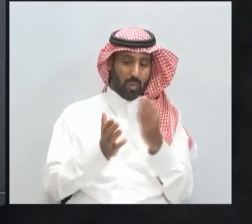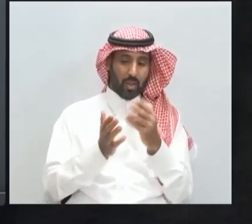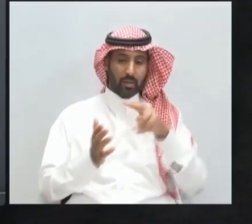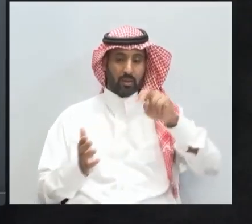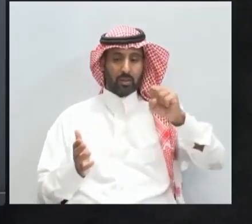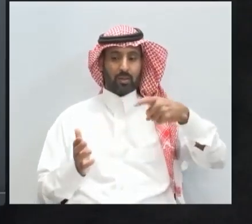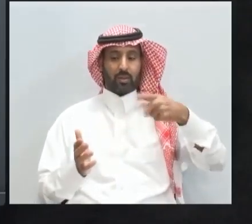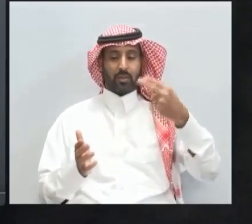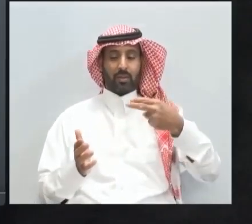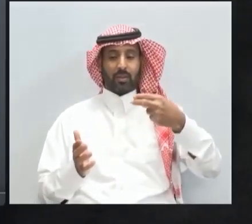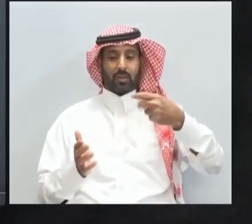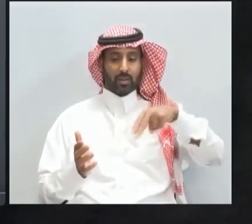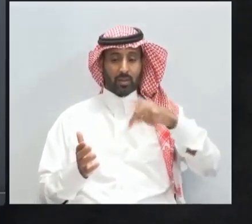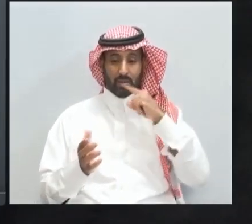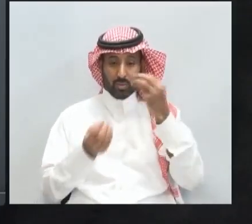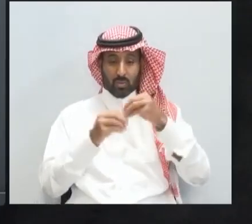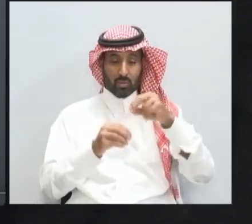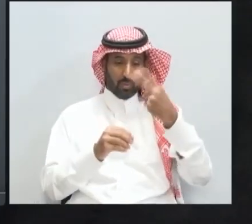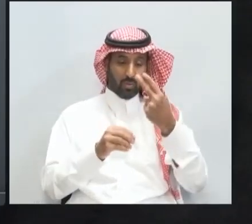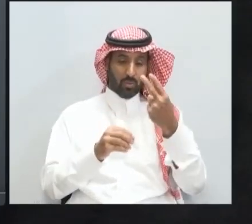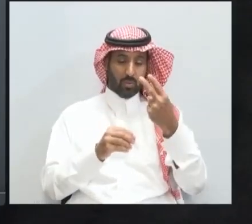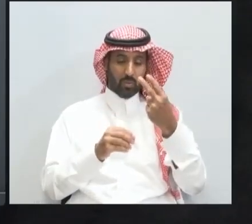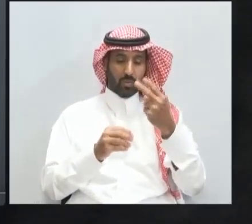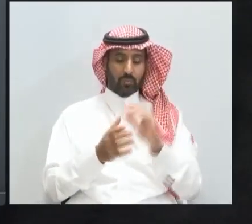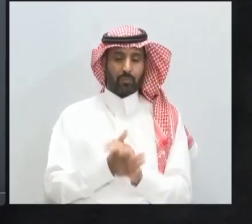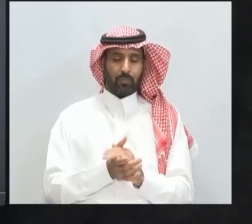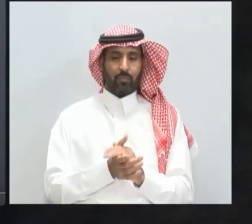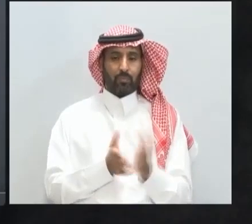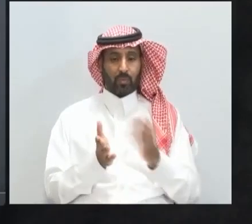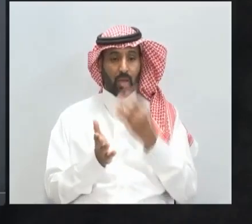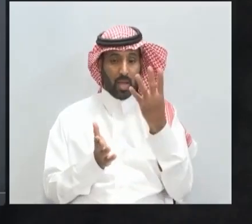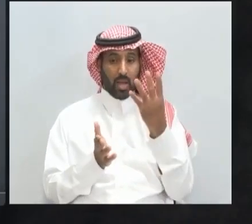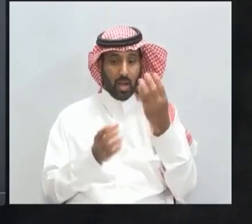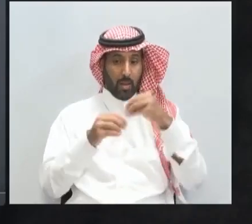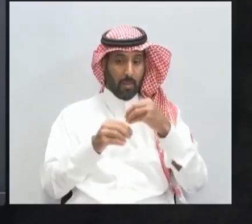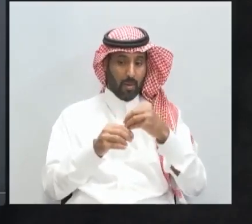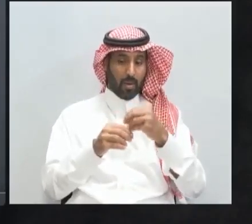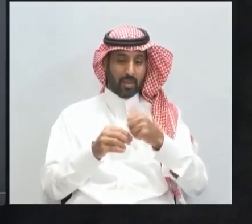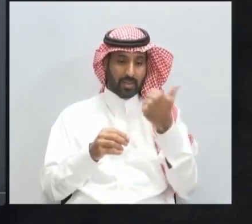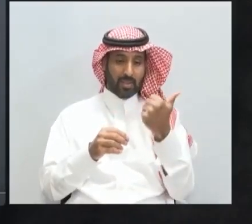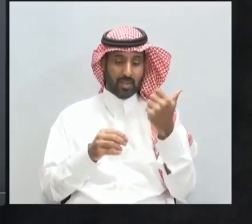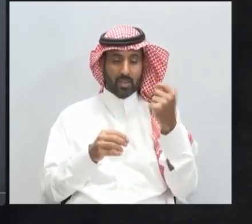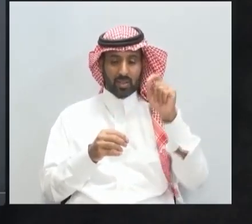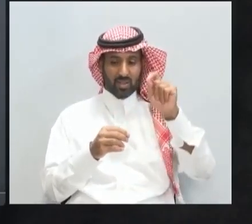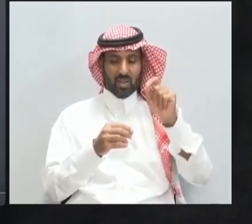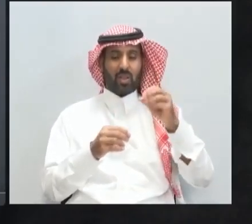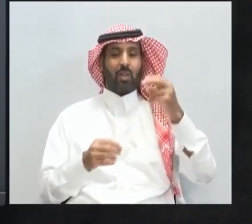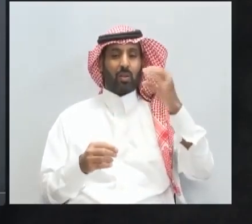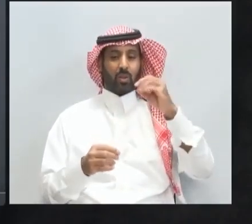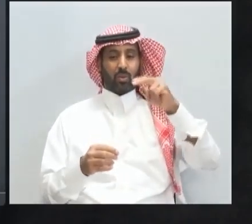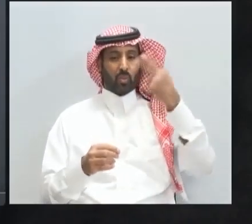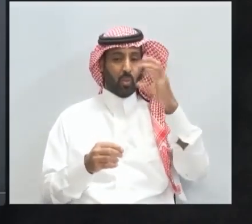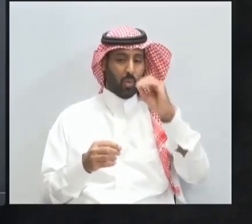نضيف اثنين الى الجزيئ هنا تصبح او عفوا نضيفها ل الاربعه التاج تصبح ست جزيئات من ثاني اكسيد الكربون